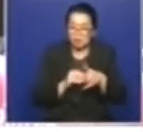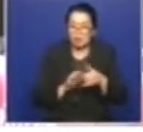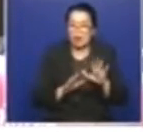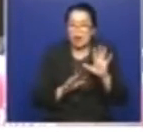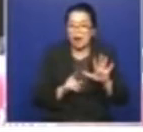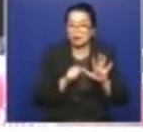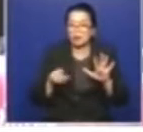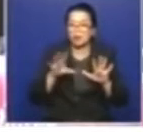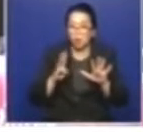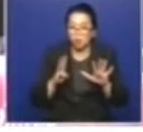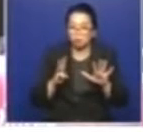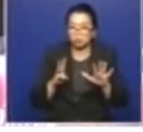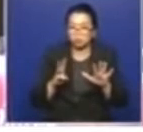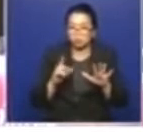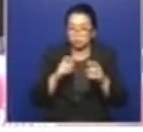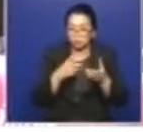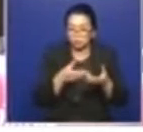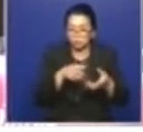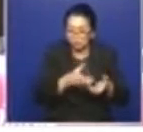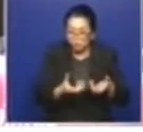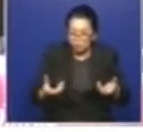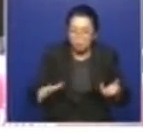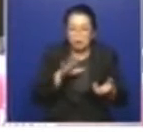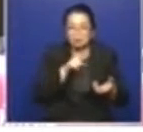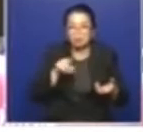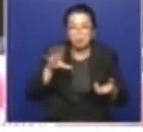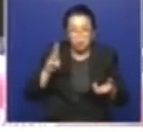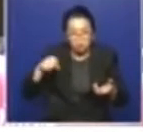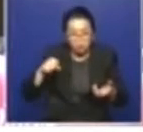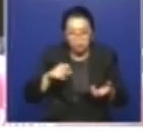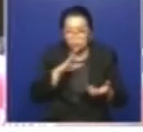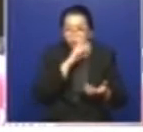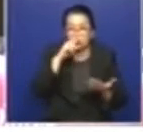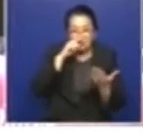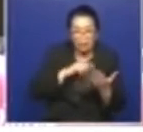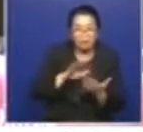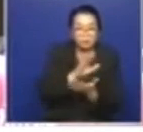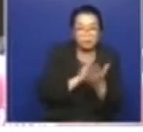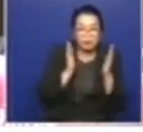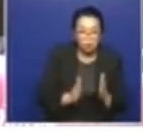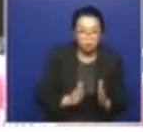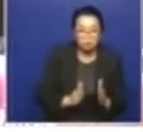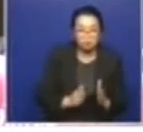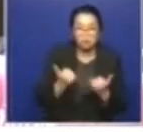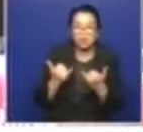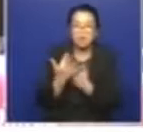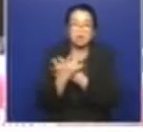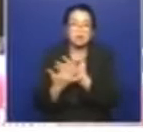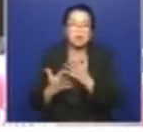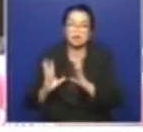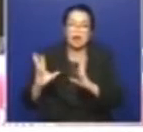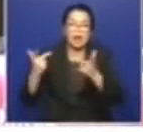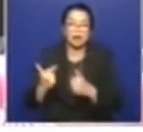นคนหนึ่งต้องการเลือด6 ลิตรนะท่านนายกนี่สมมติประเทศไทยเป็นคนนะวันนี้นี่เลือดมันหายไปประมาณ